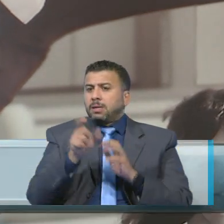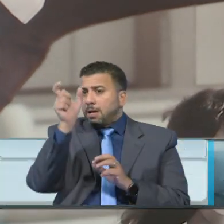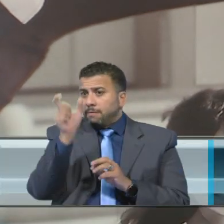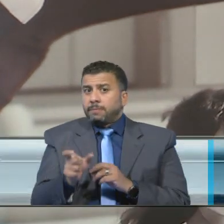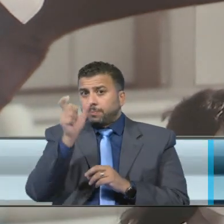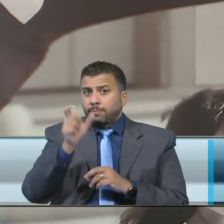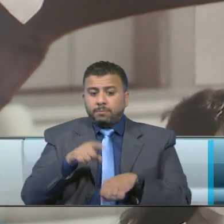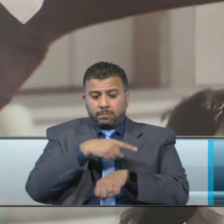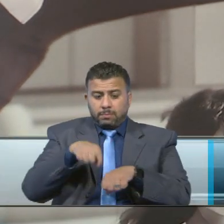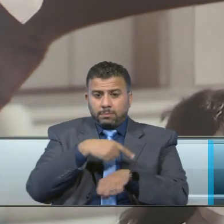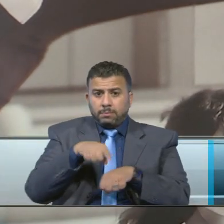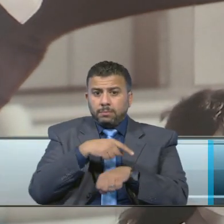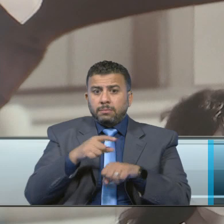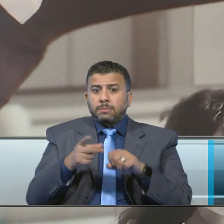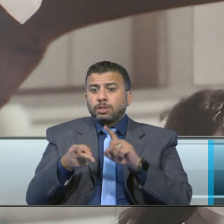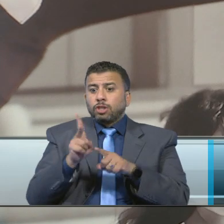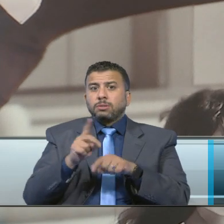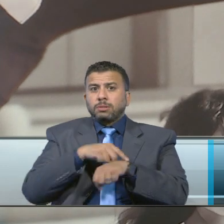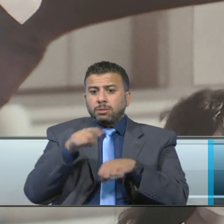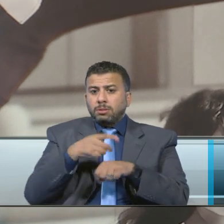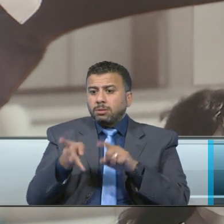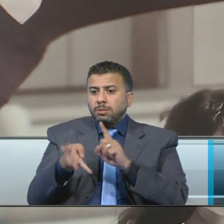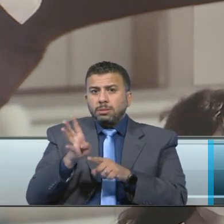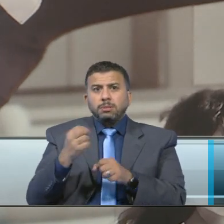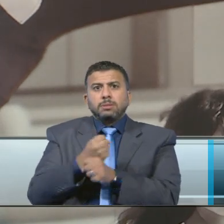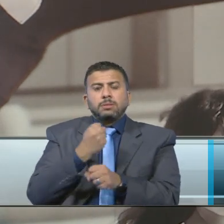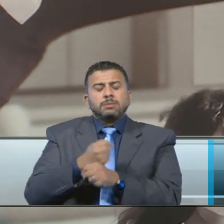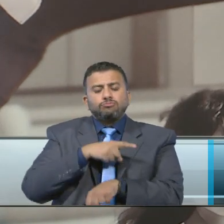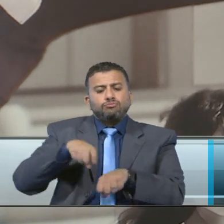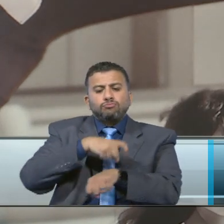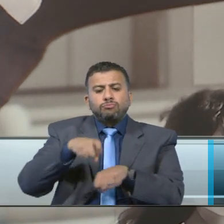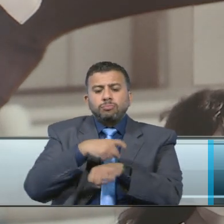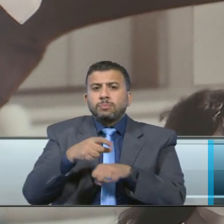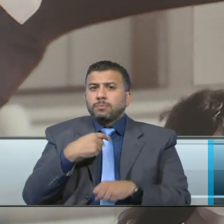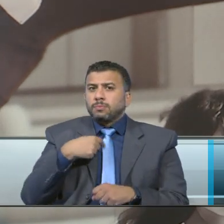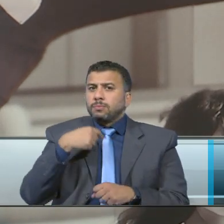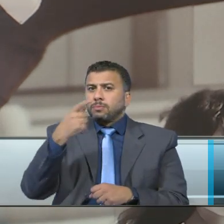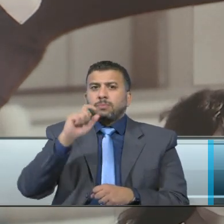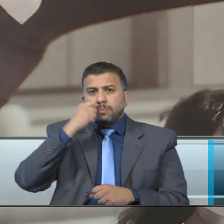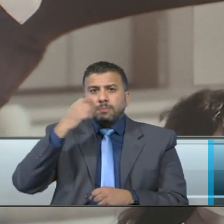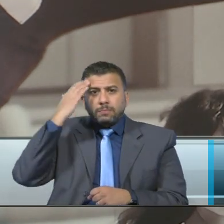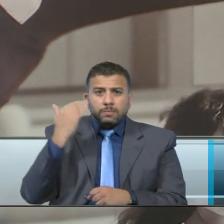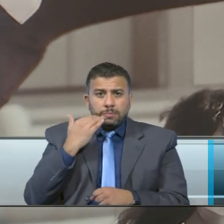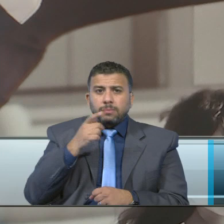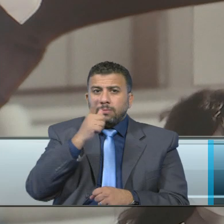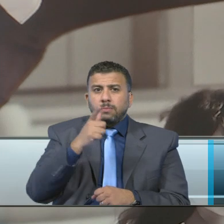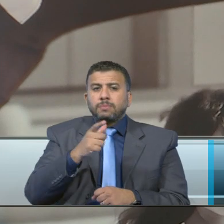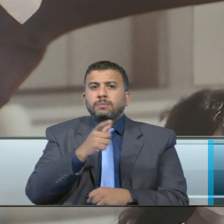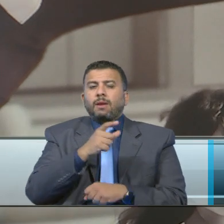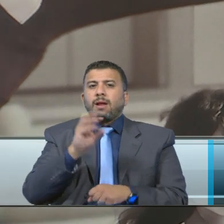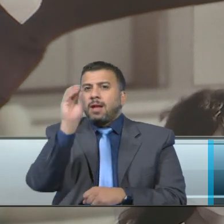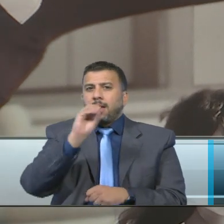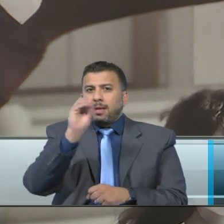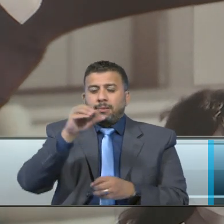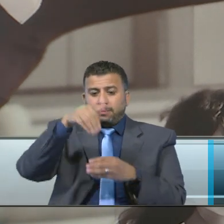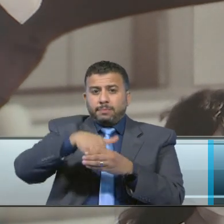يداومون ب 12 وال 14 وال 15 ساعة، فأنا أوجه كلمة لإخواني وأخواتي جميع أعضاء الهيئات